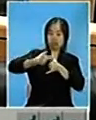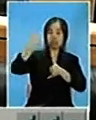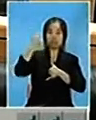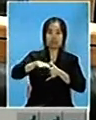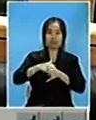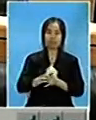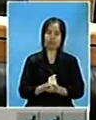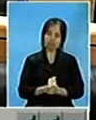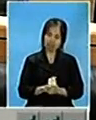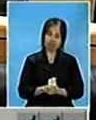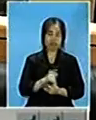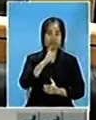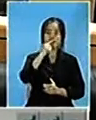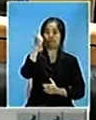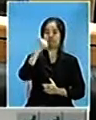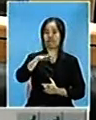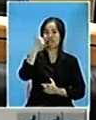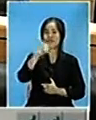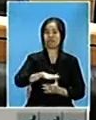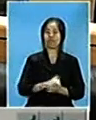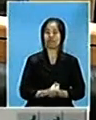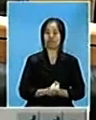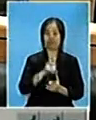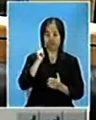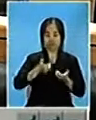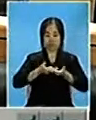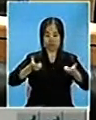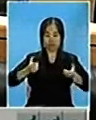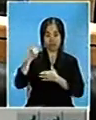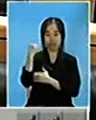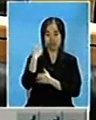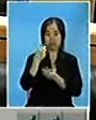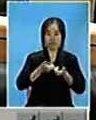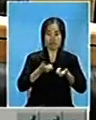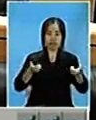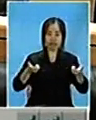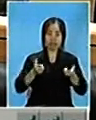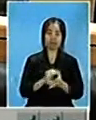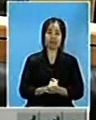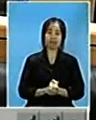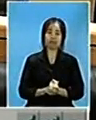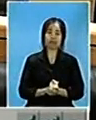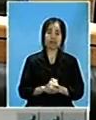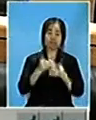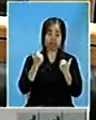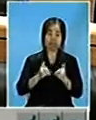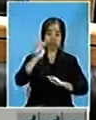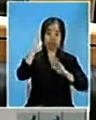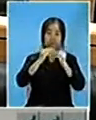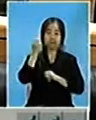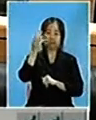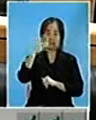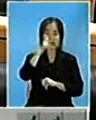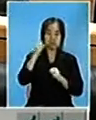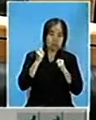ครับไม่ได้ครับเพราะเขาแบ่งแยกอำนาจกันแล้ววันนี้คนที่ได้มาจากเสียงข้างมากเลยพยายามทึ